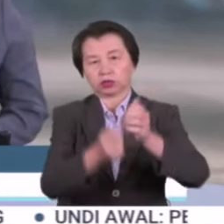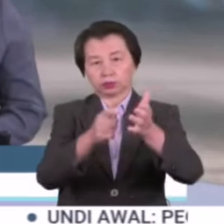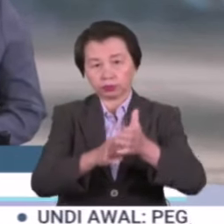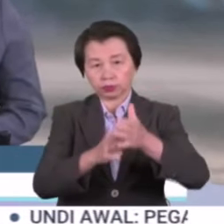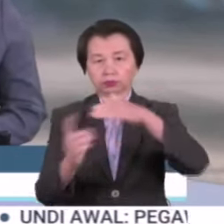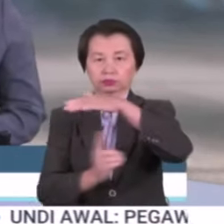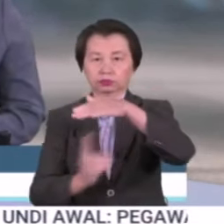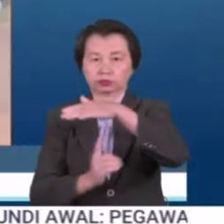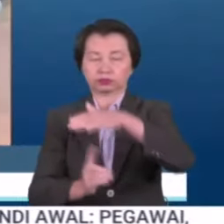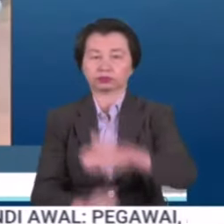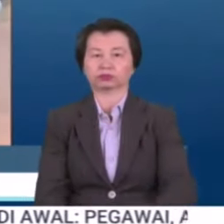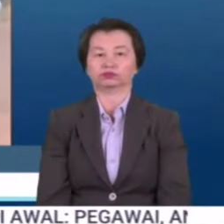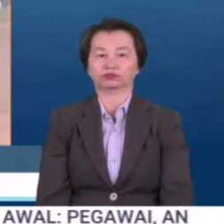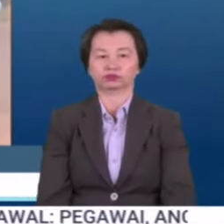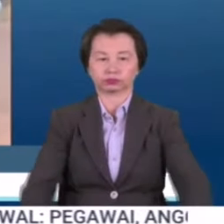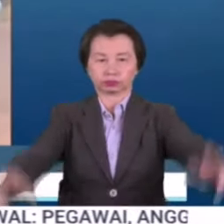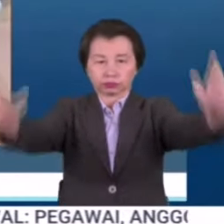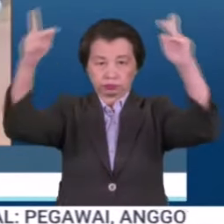dasar